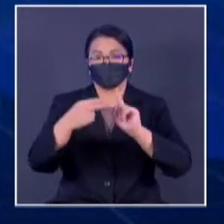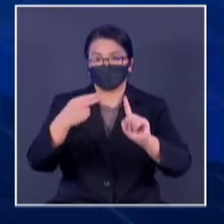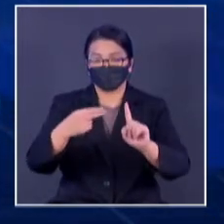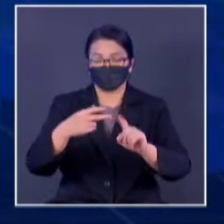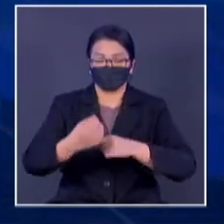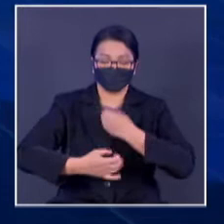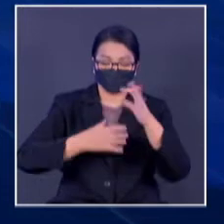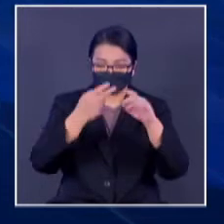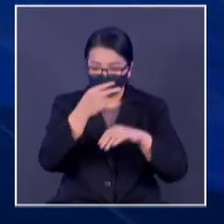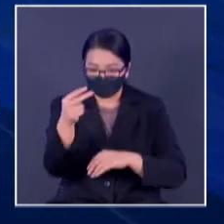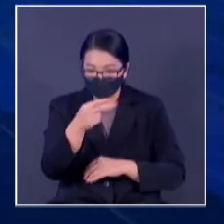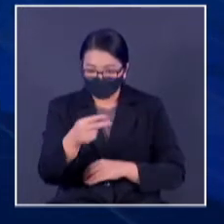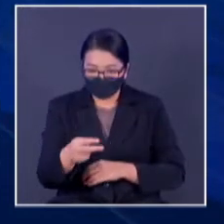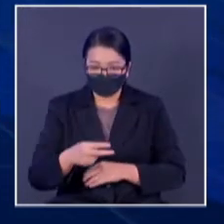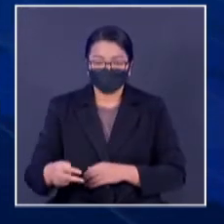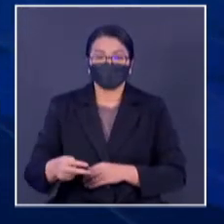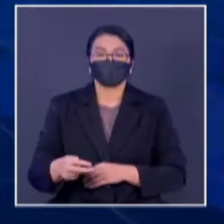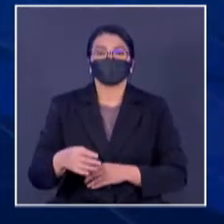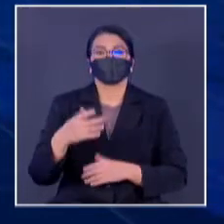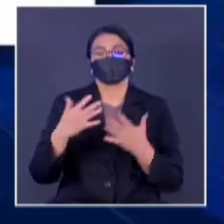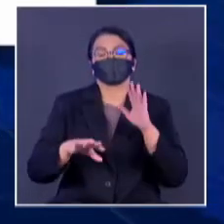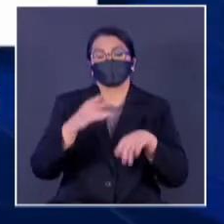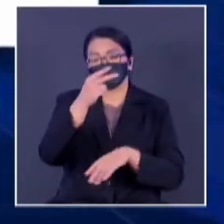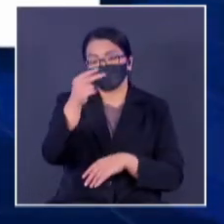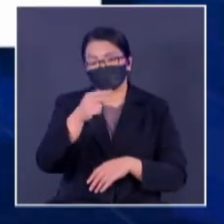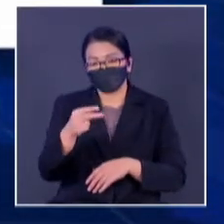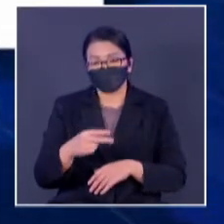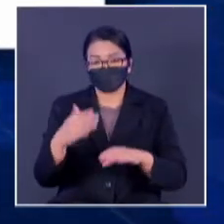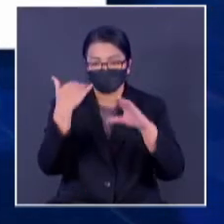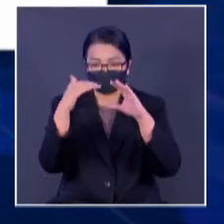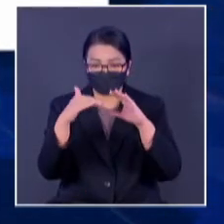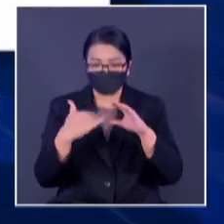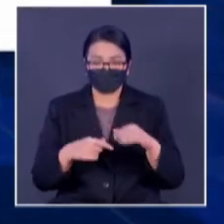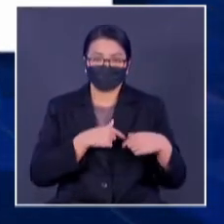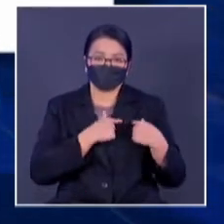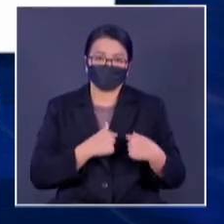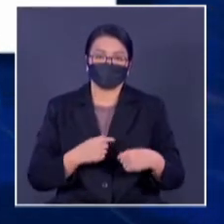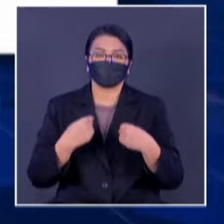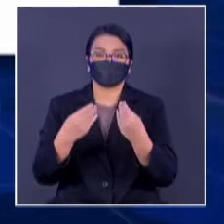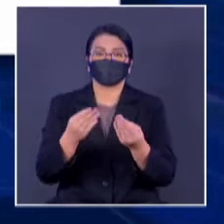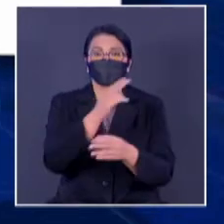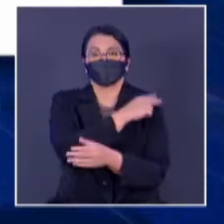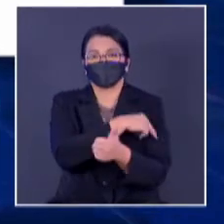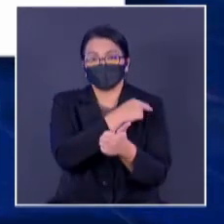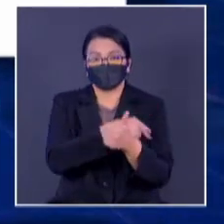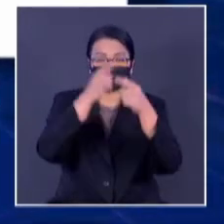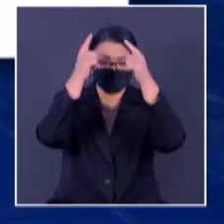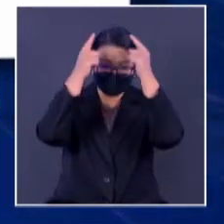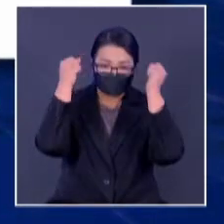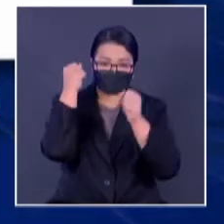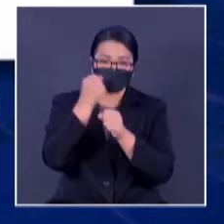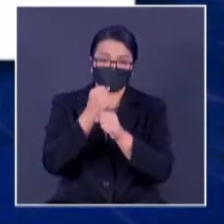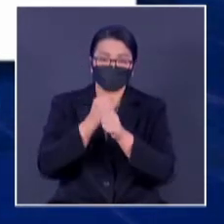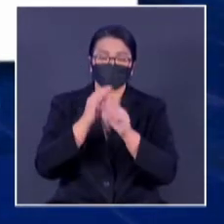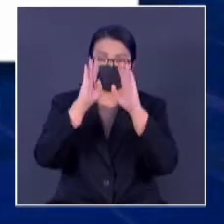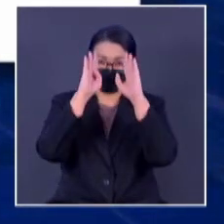ามาแสดงความคิดเห็นกันหลายหมื่นคนด้วยกันแน่นอนครับทุกๆความคิดเห็นเต็มไปด้วยกำลังใจที่ส่งต่อไปยังบุคลากรทางการแพทย์ทุกคนนะครับโดยเฉพา